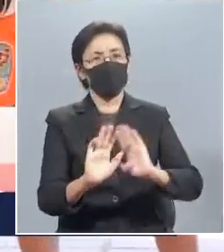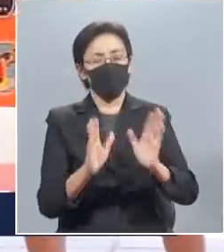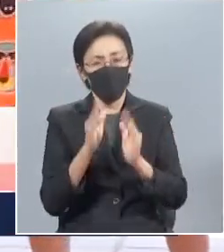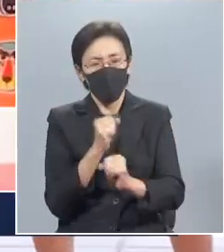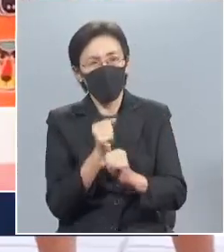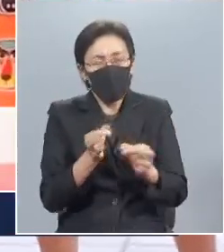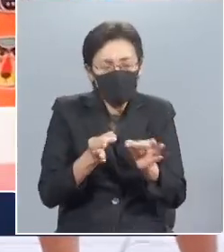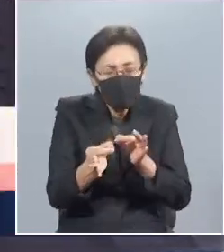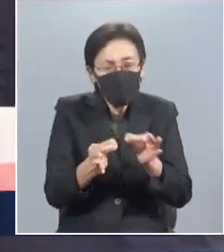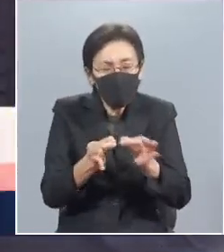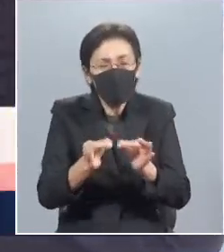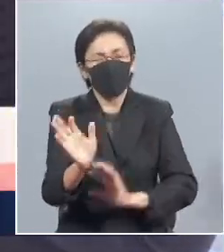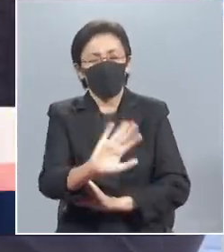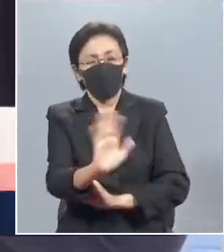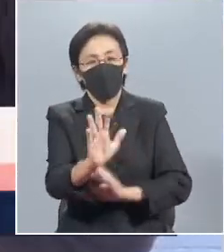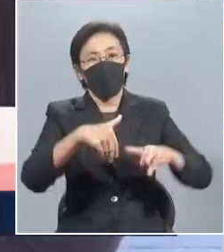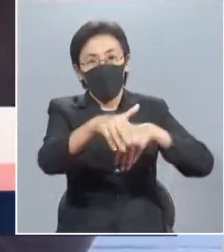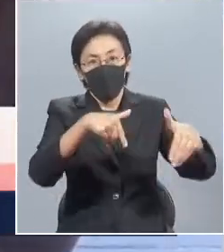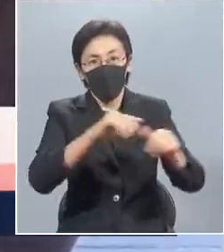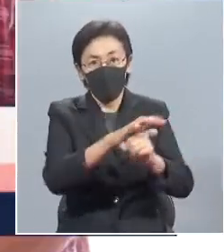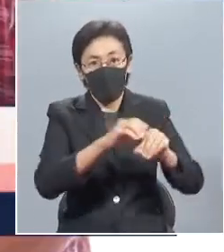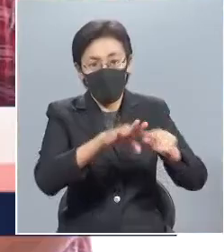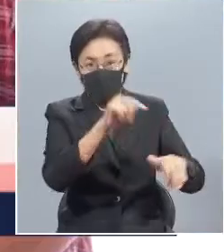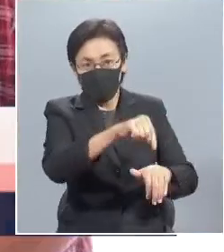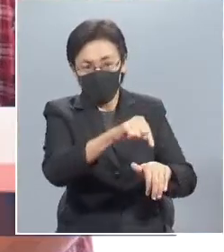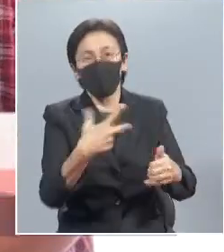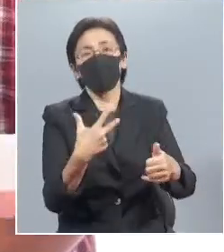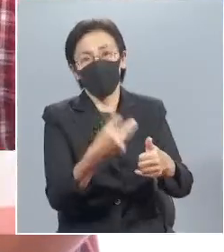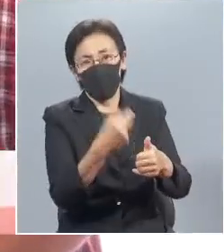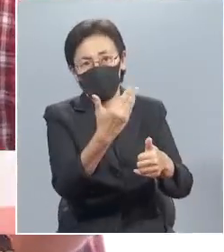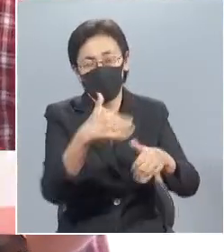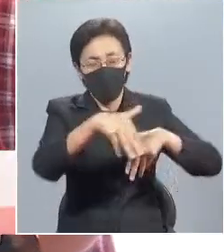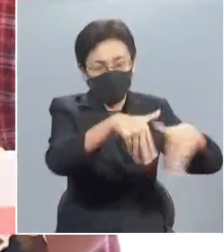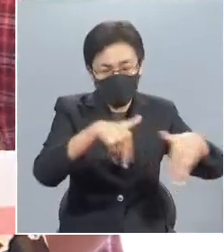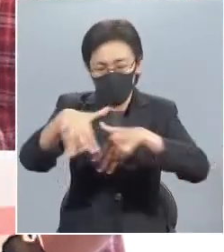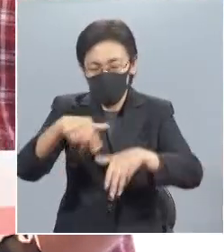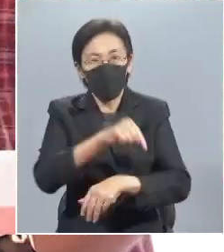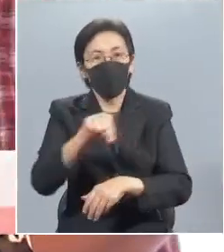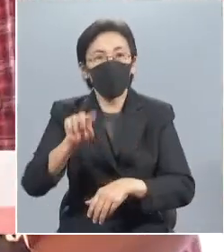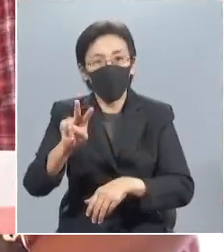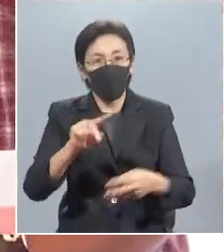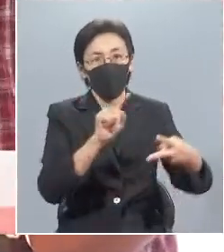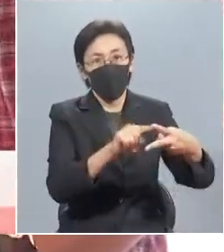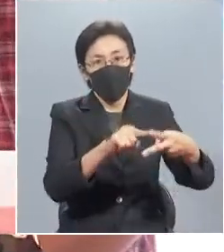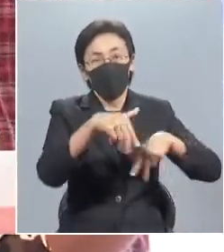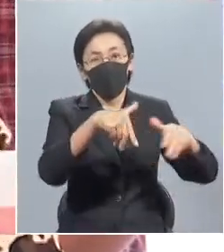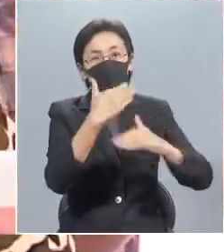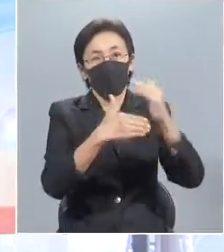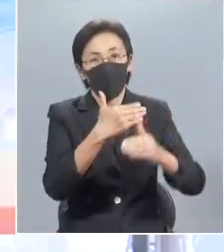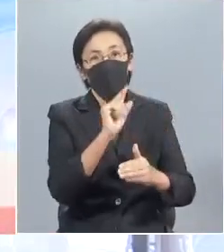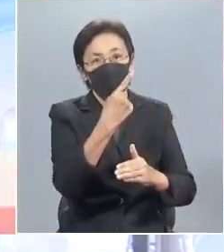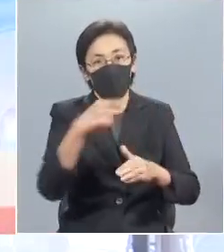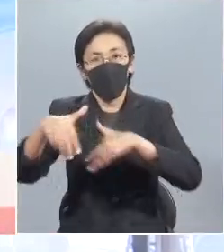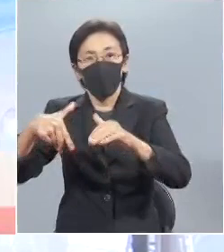ที่ต้องทำความเข้าใจกันนะคะว่าไม่ใช่จริงๆเนี่ยฉีดให้ 2ชุมชนก่อนก็คือชุมชนพัฒนาใหม่แล้วก็ชุมชนวัด